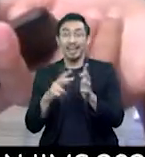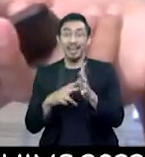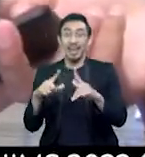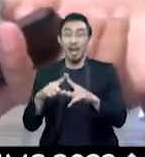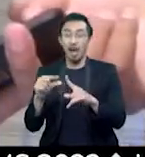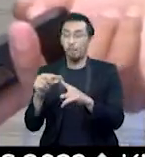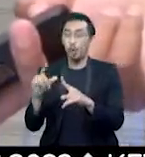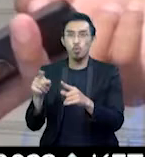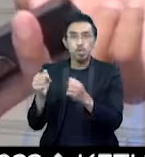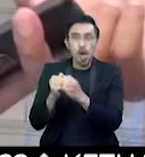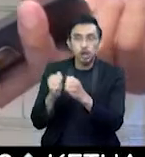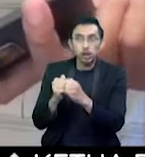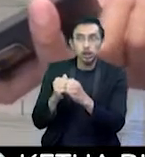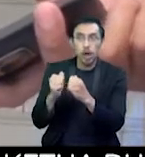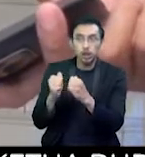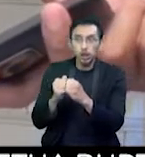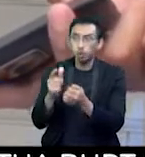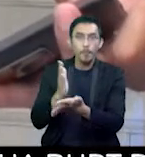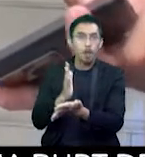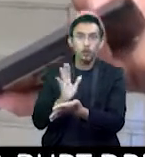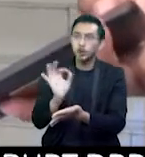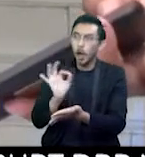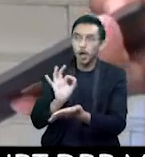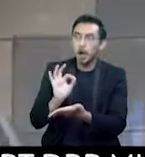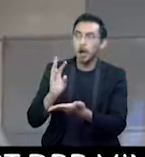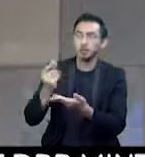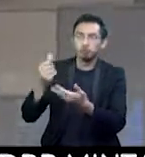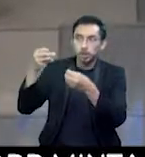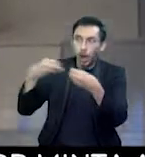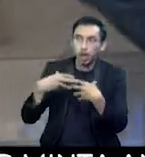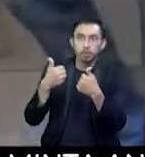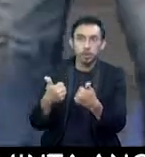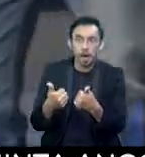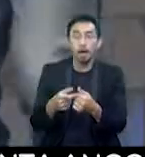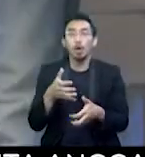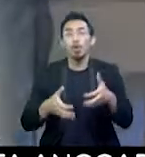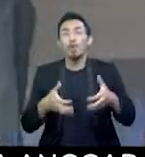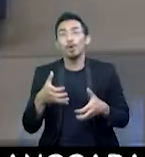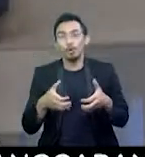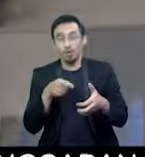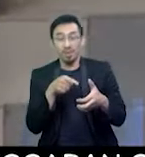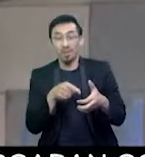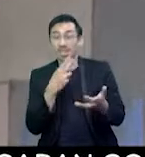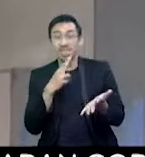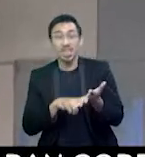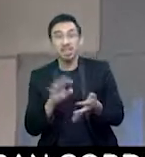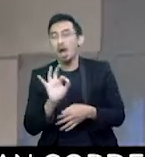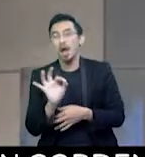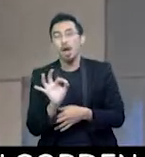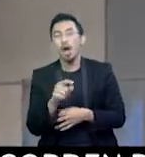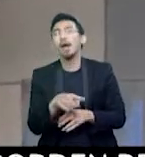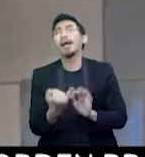pencairan uang tanpa batas. Legalitas robot trading tersebut ternyata tidak dapat dipertanggungjawabkan dan dinyatakan ilegal oleh